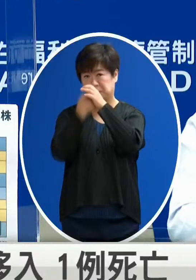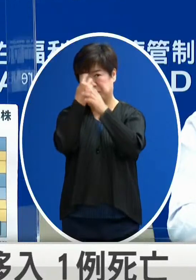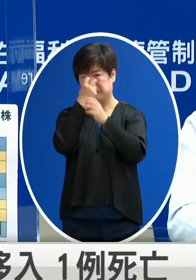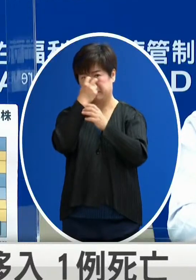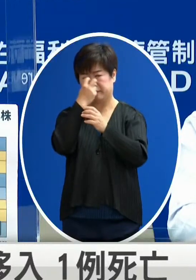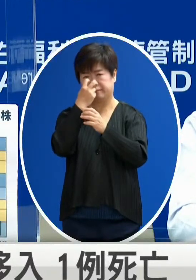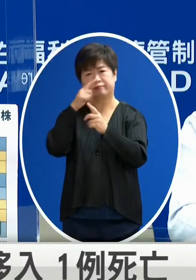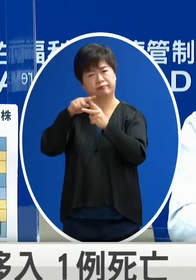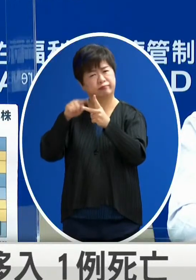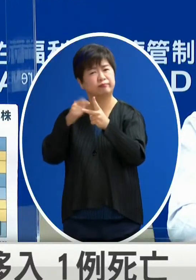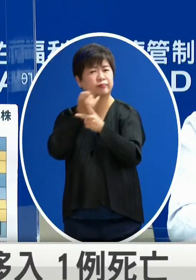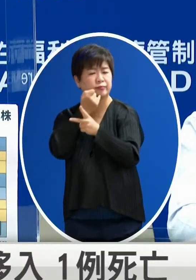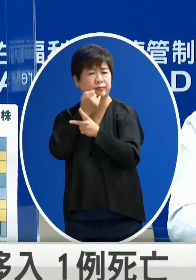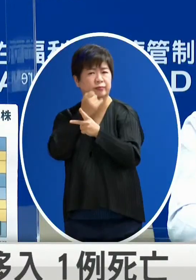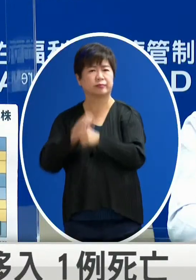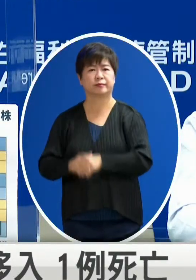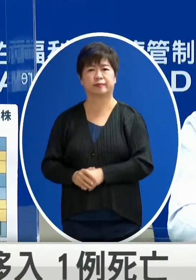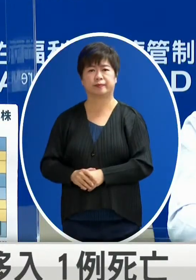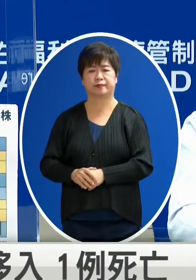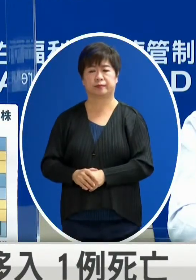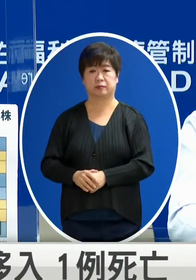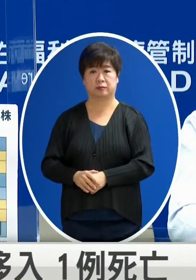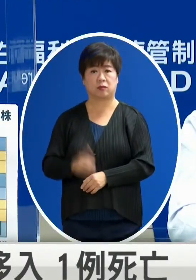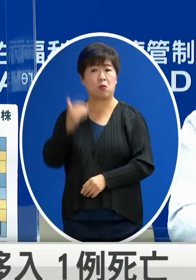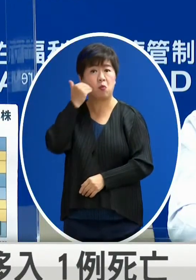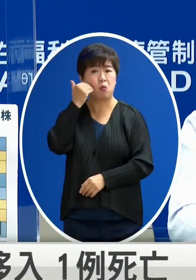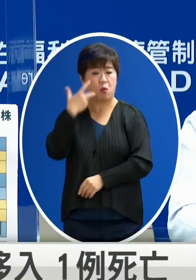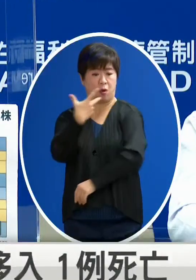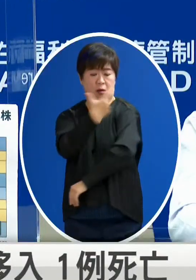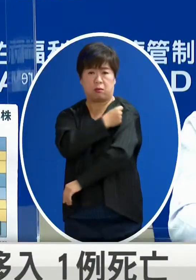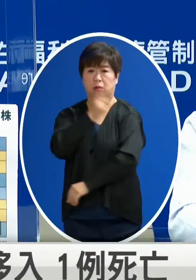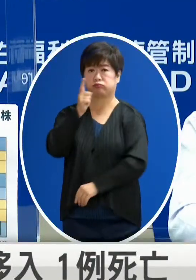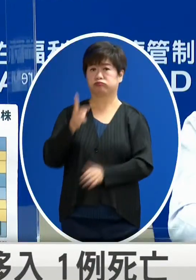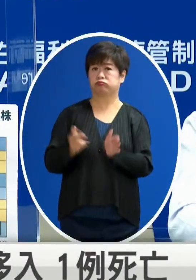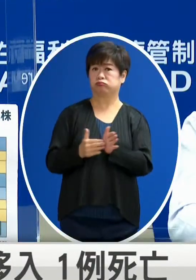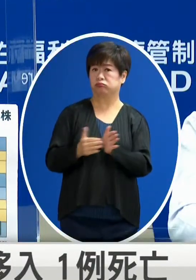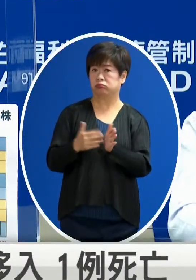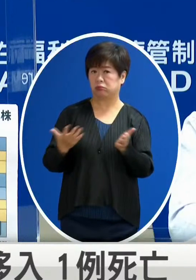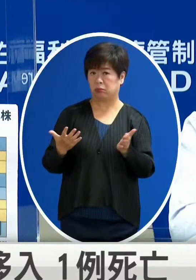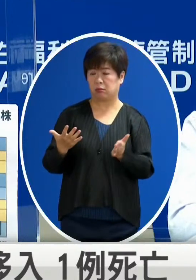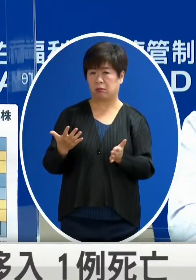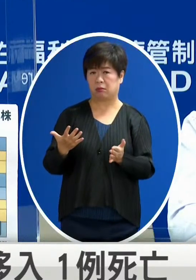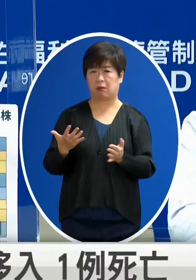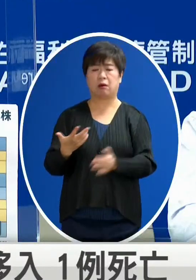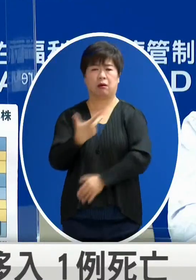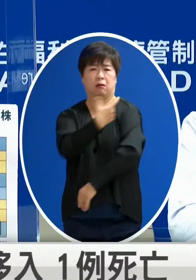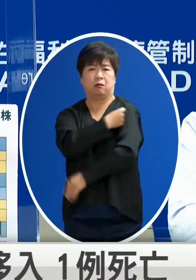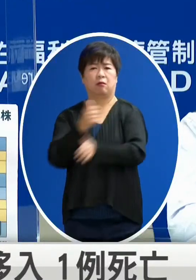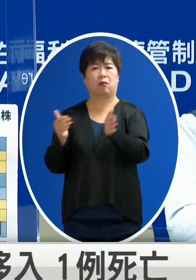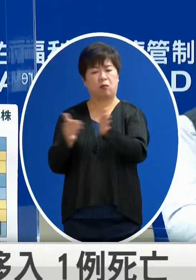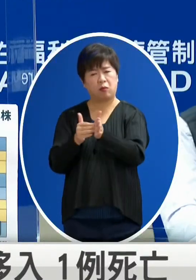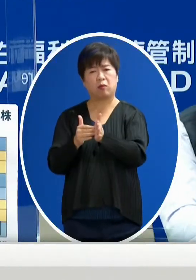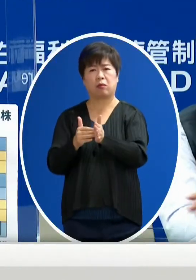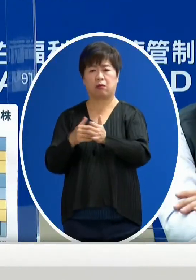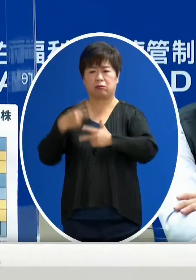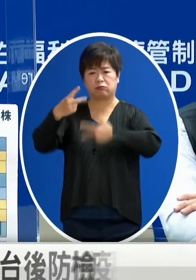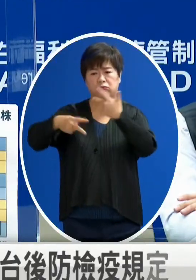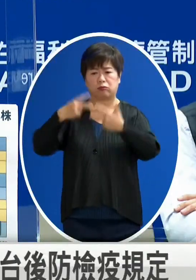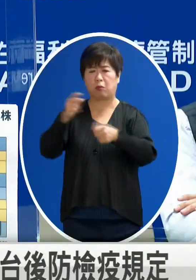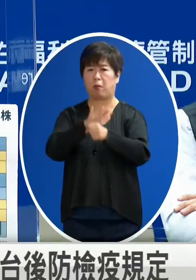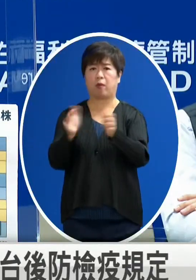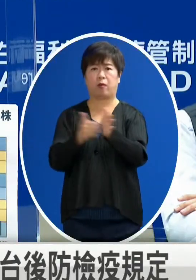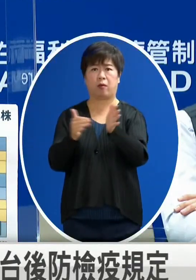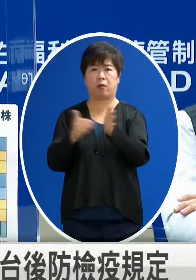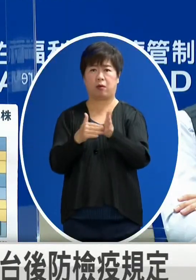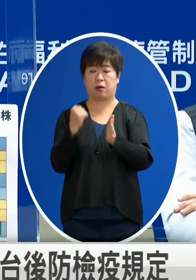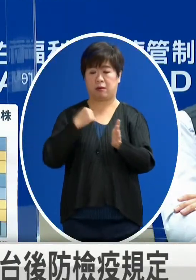式。然后有完整接种疫苗的哈，就是接种2剂满2周加上抗体有阳性